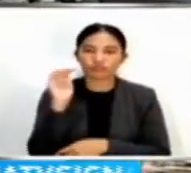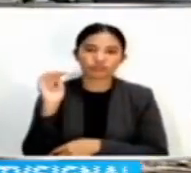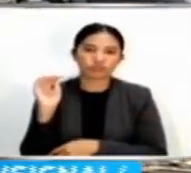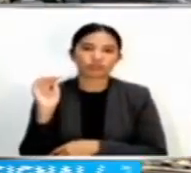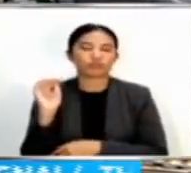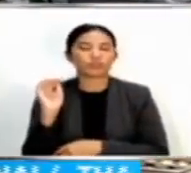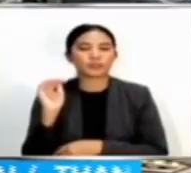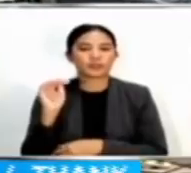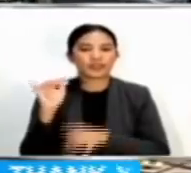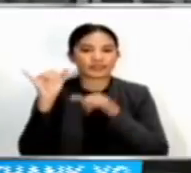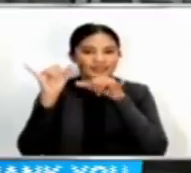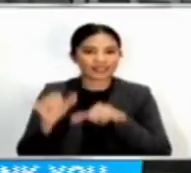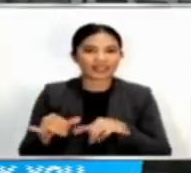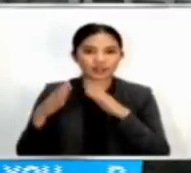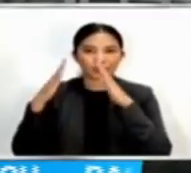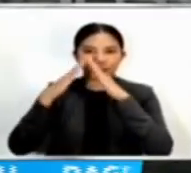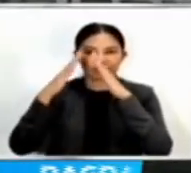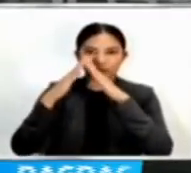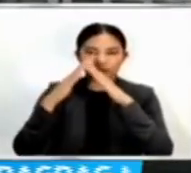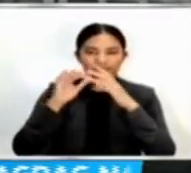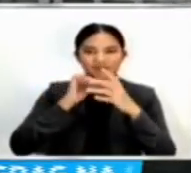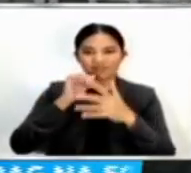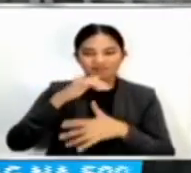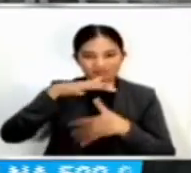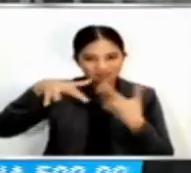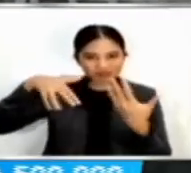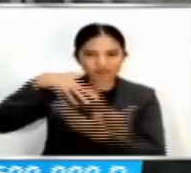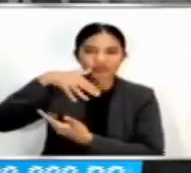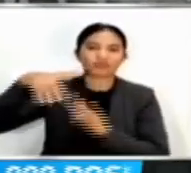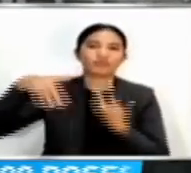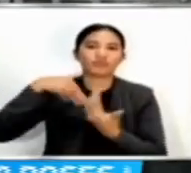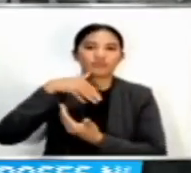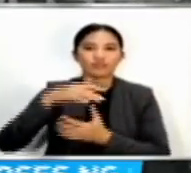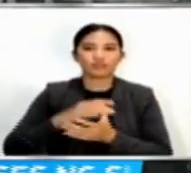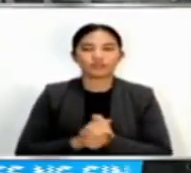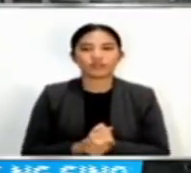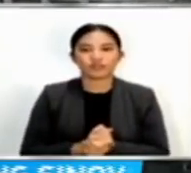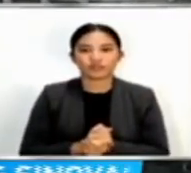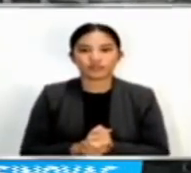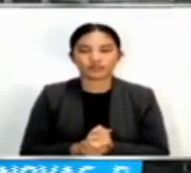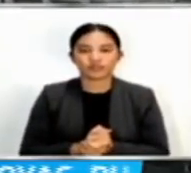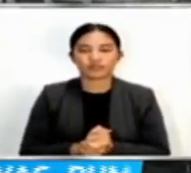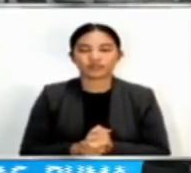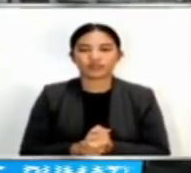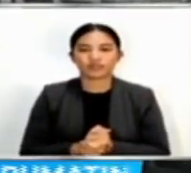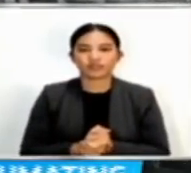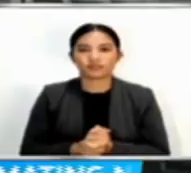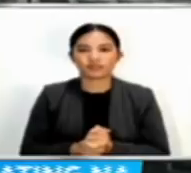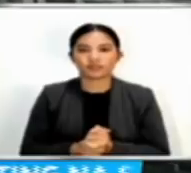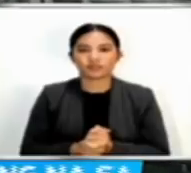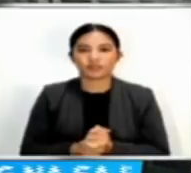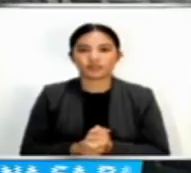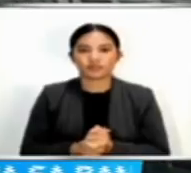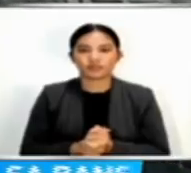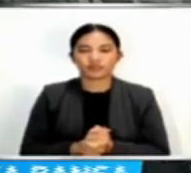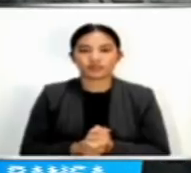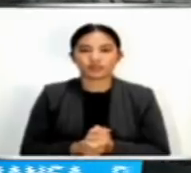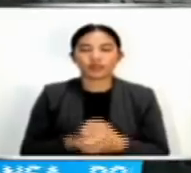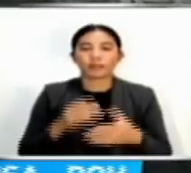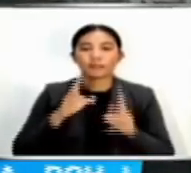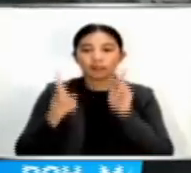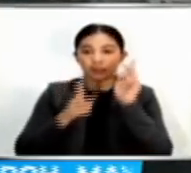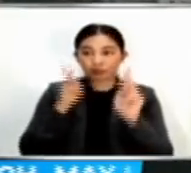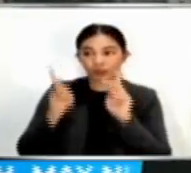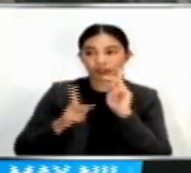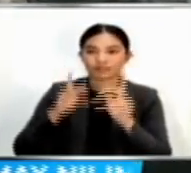stop social gatherings, yung mga movements ng mga tao masyado, wag na